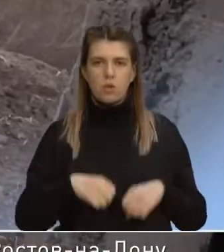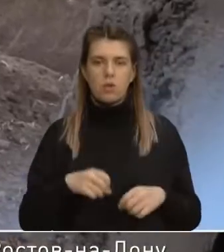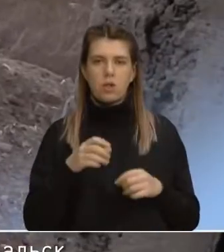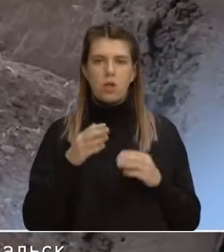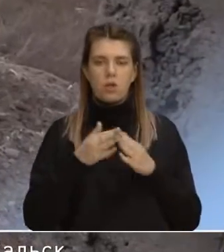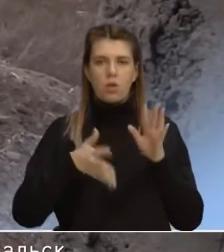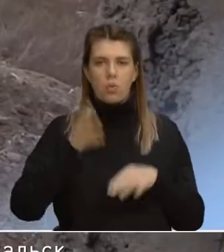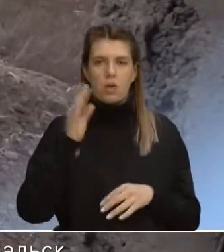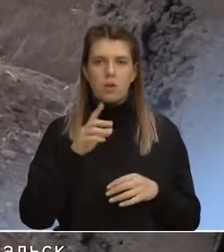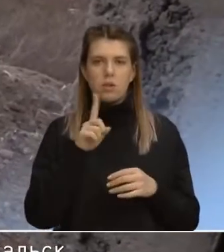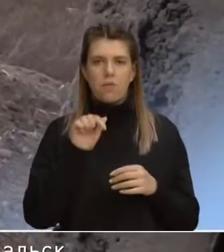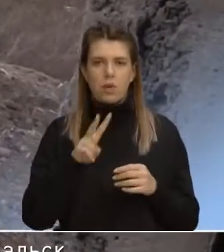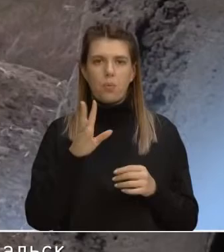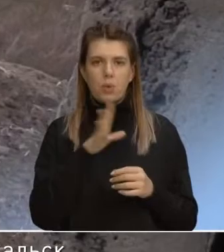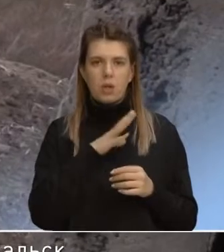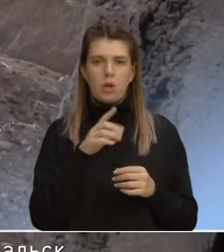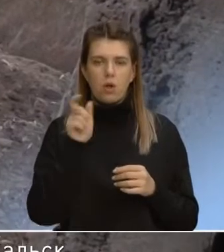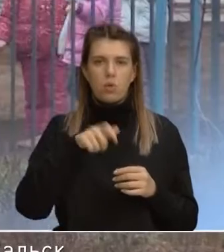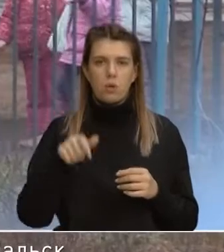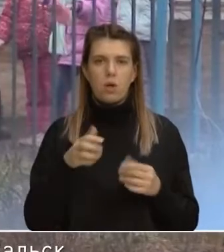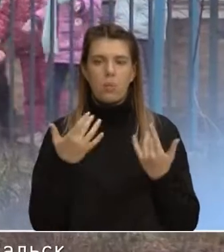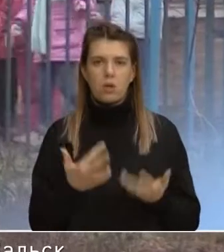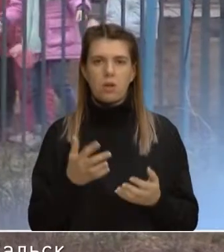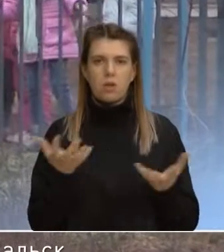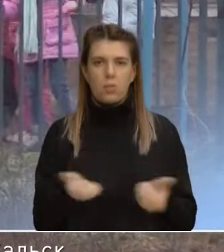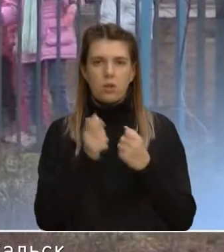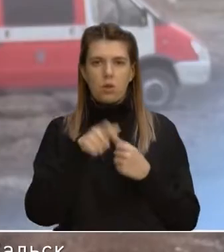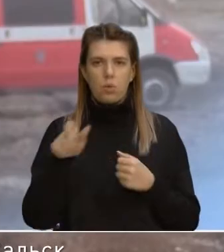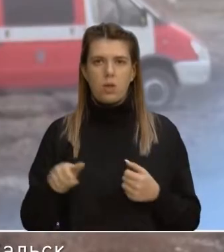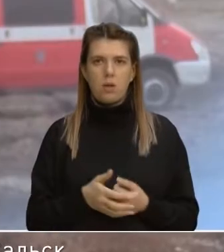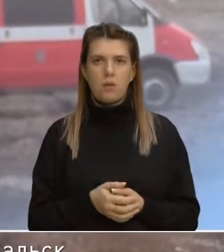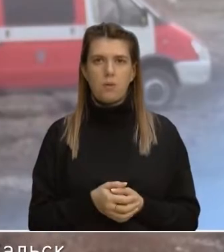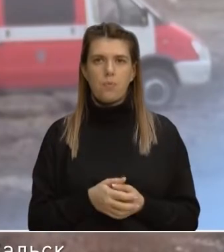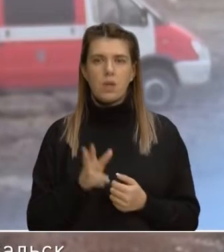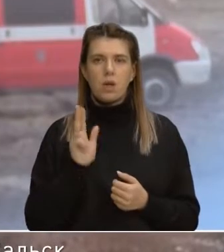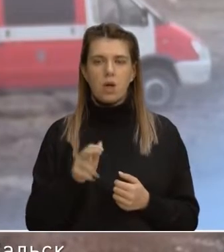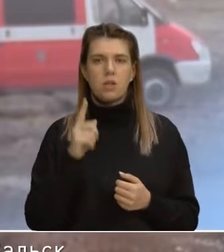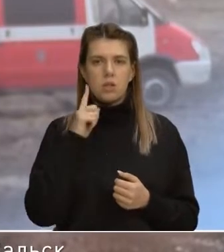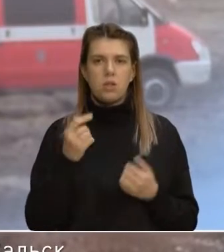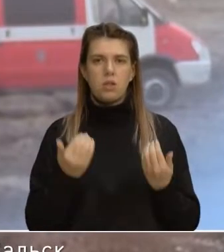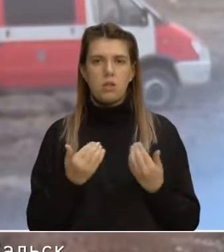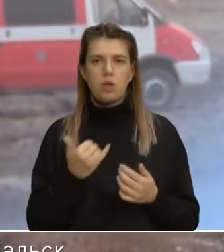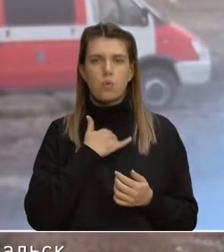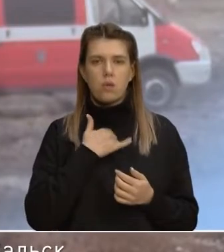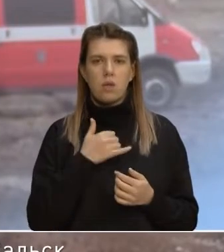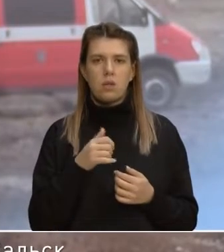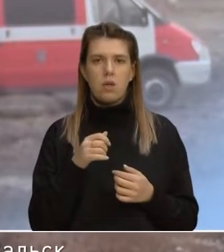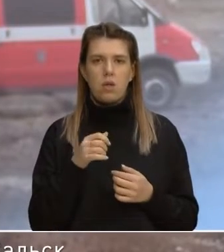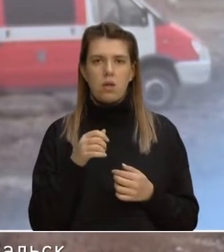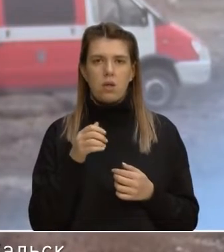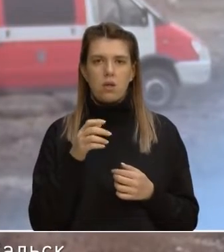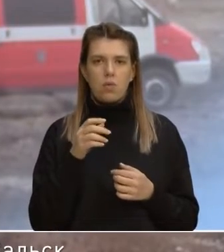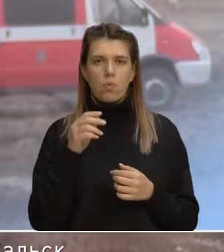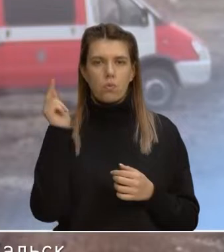межэтажные перекрытия под завалами находились люди потребовалось эвакуация как вы слышите сейчас у нас имитация